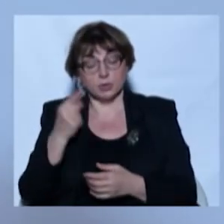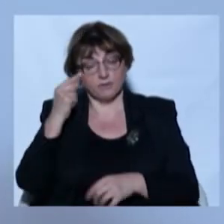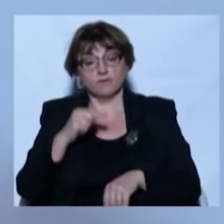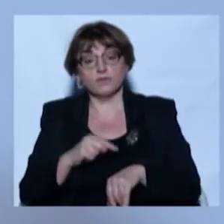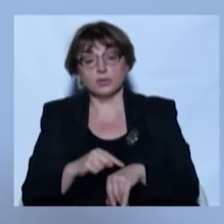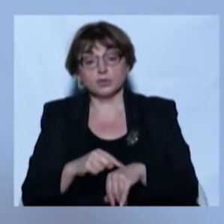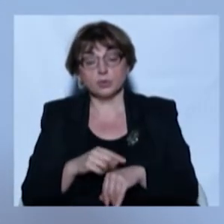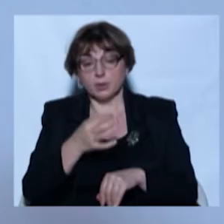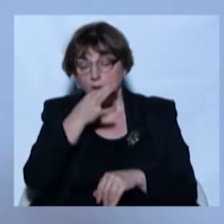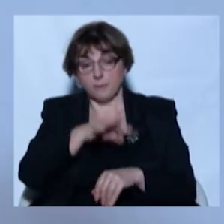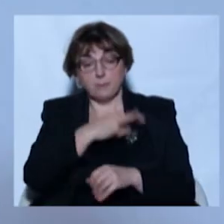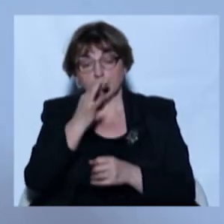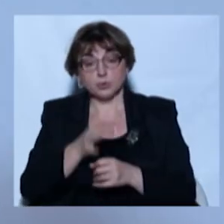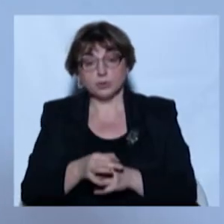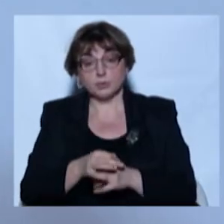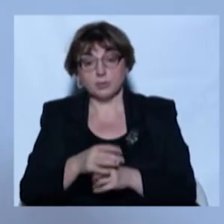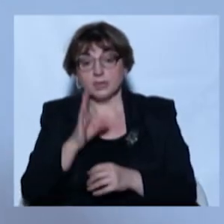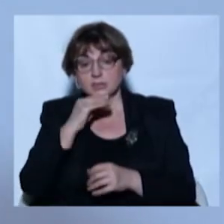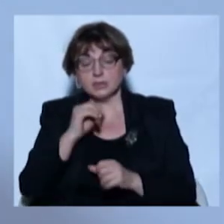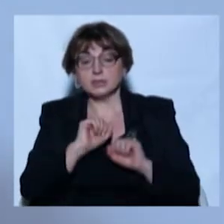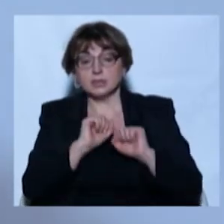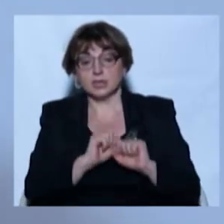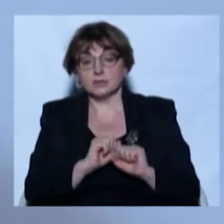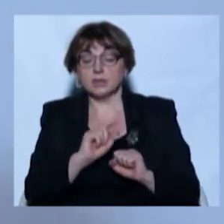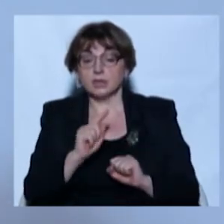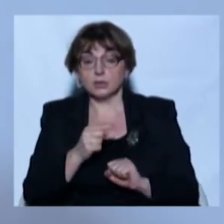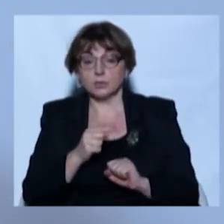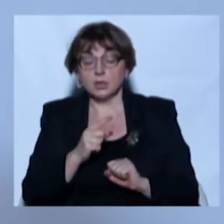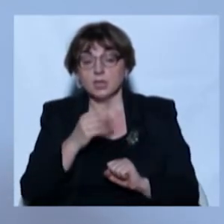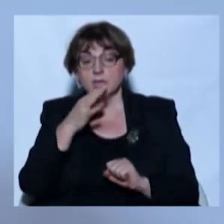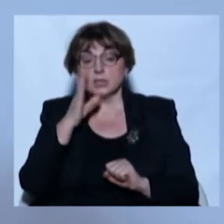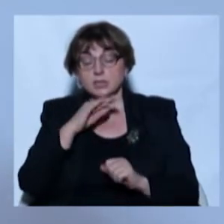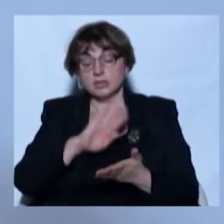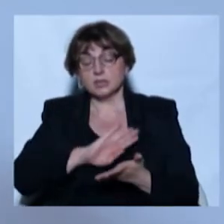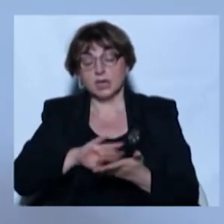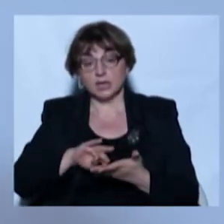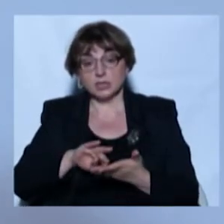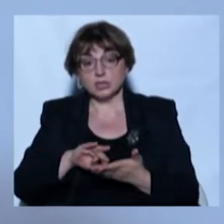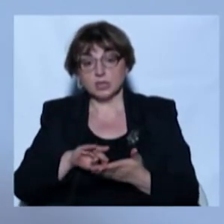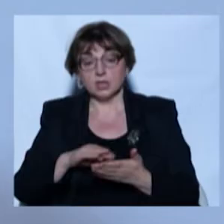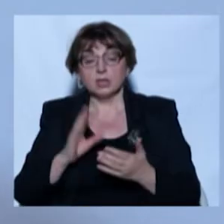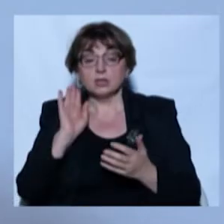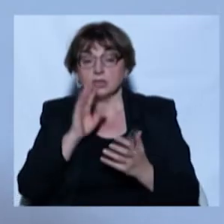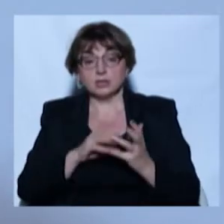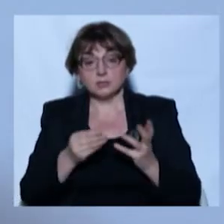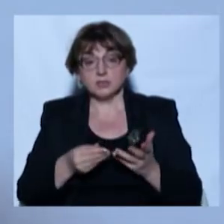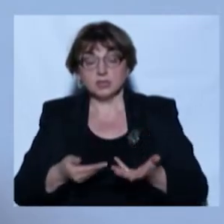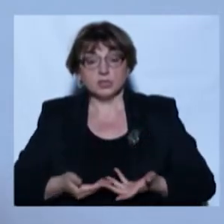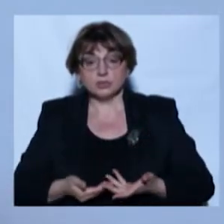ვიგრძნოთ პასუხისმგებლობა წყლის დაცვაზე, რადგან წყლის გარეშე დედამიწაზე სიცოცხლე არ